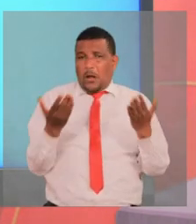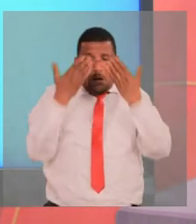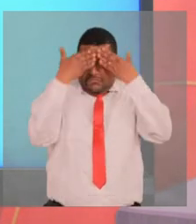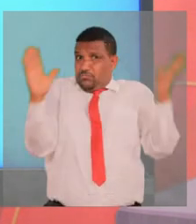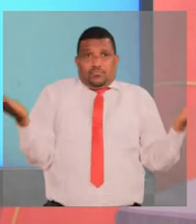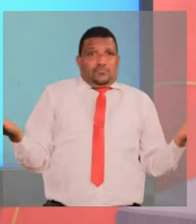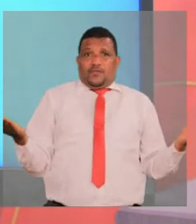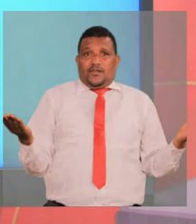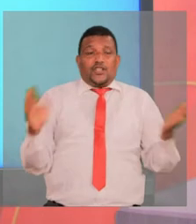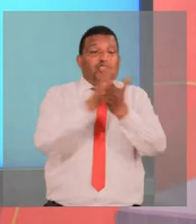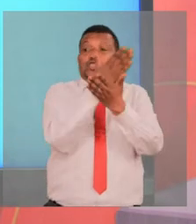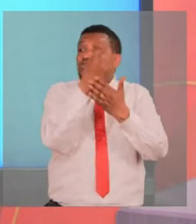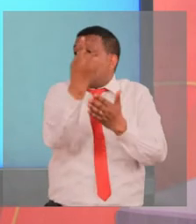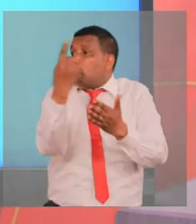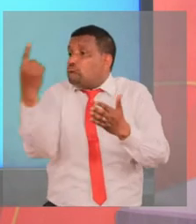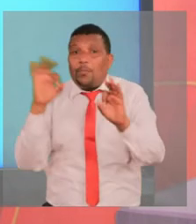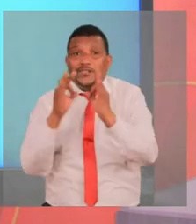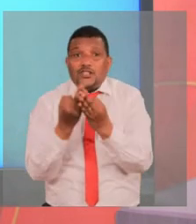शेयर